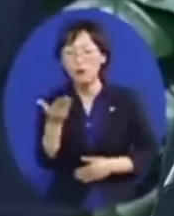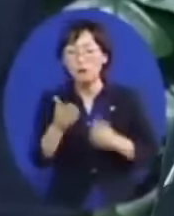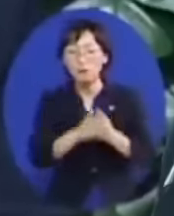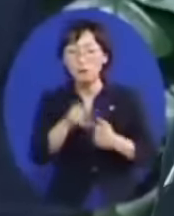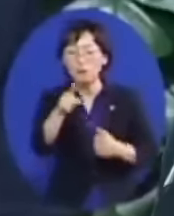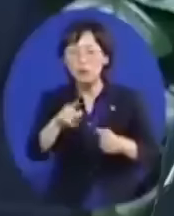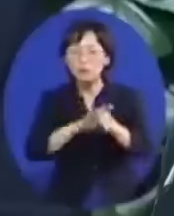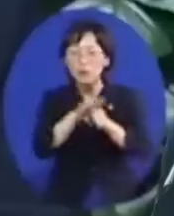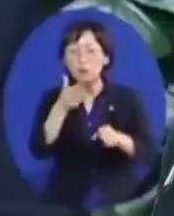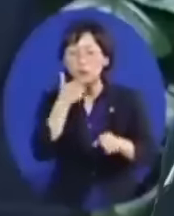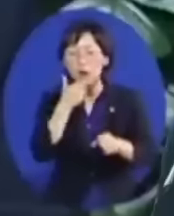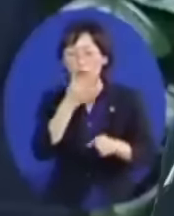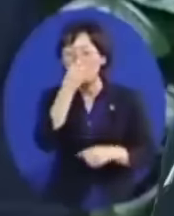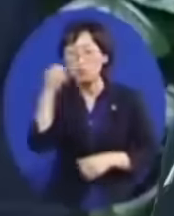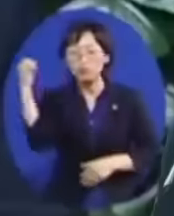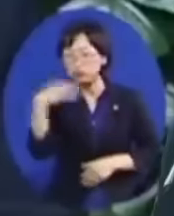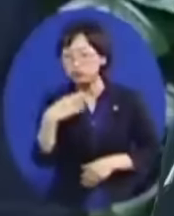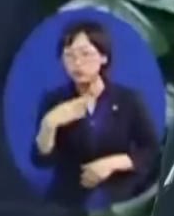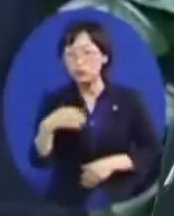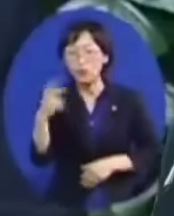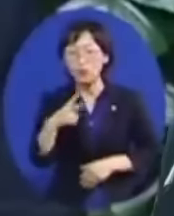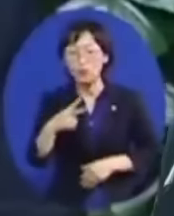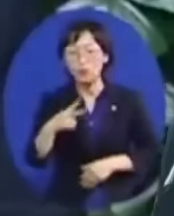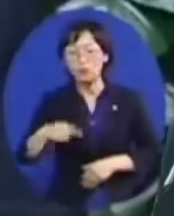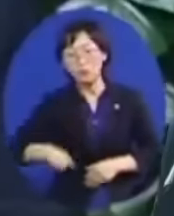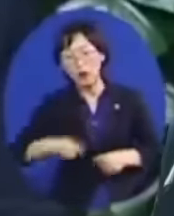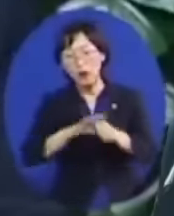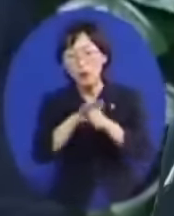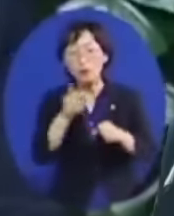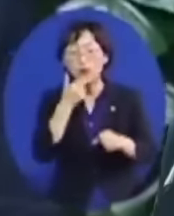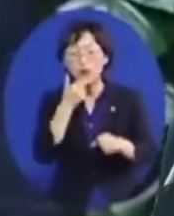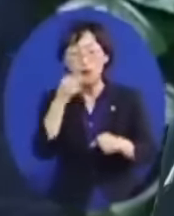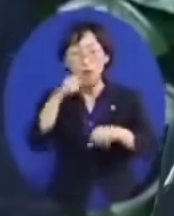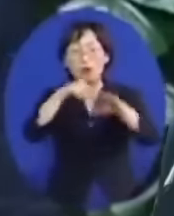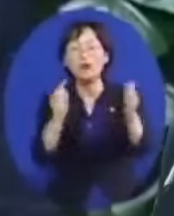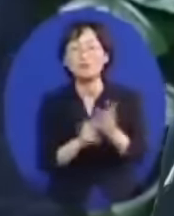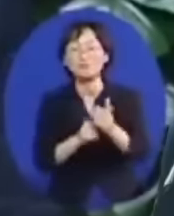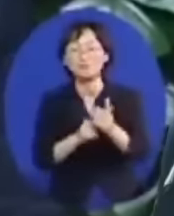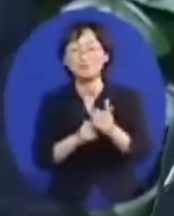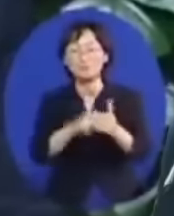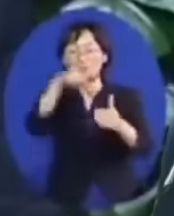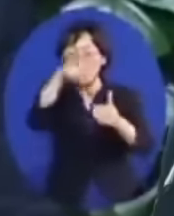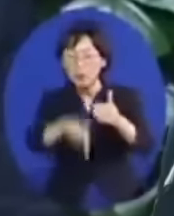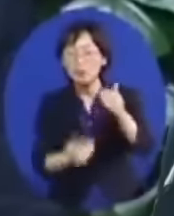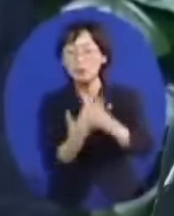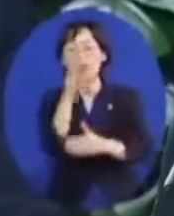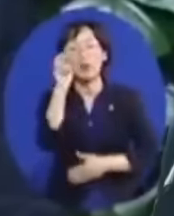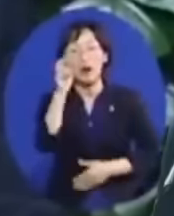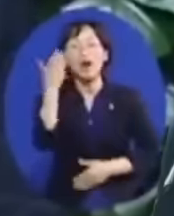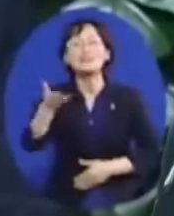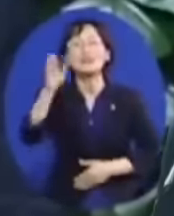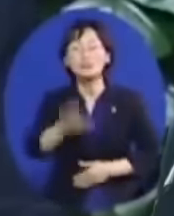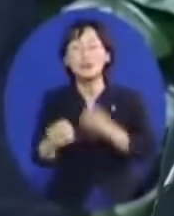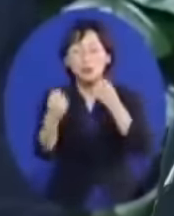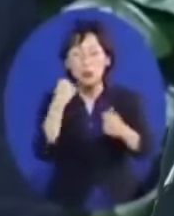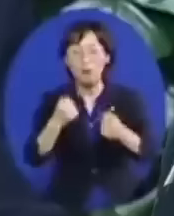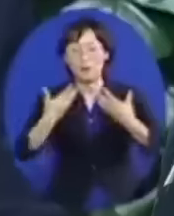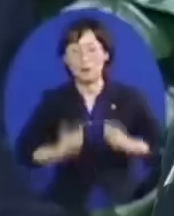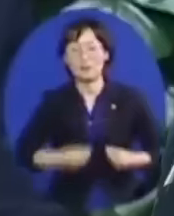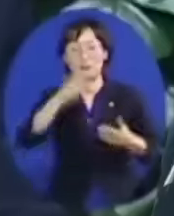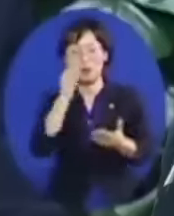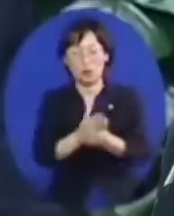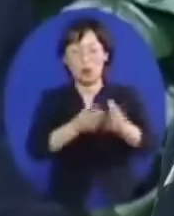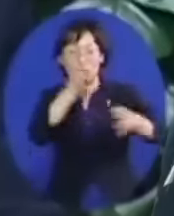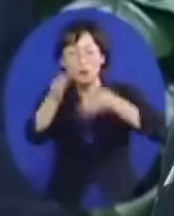무증하고 무시하고 몰인정할 수가 있느냐. 그런 마음이 우리에게 생길 것이라는 것입니다. 그래도 낙심하지